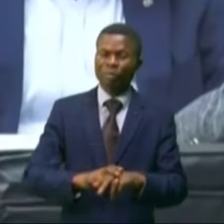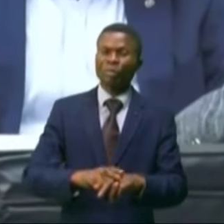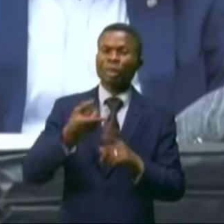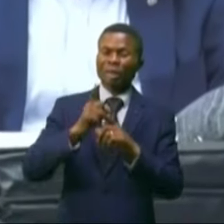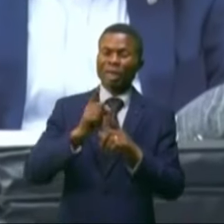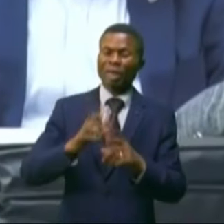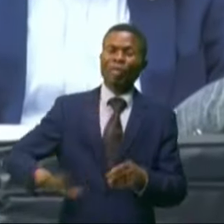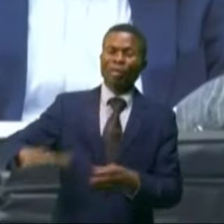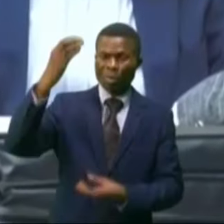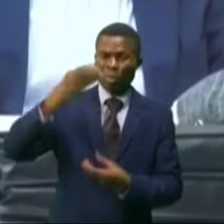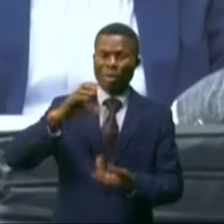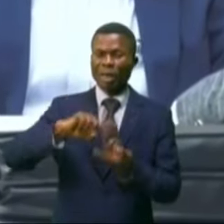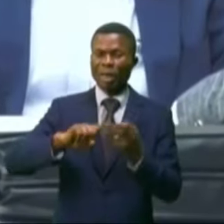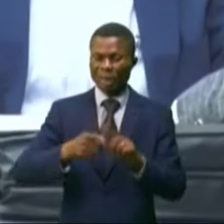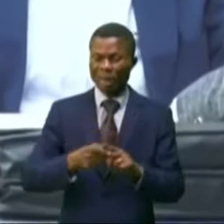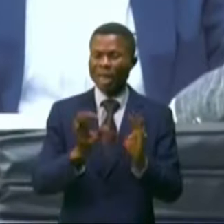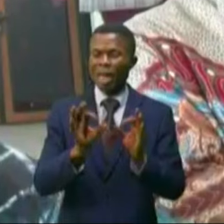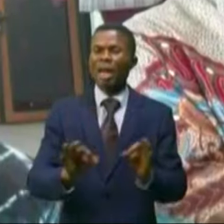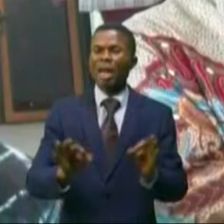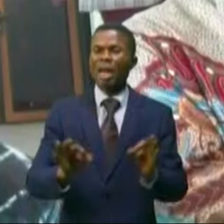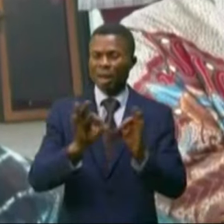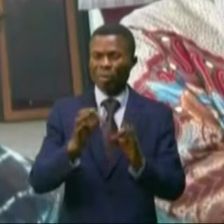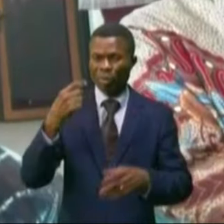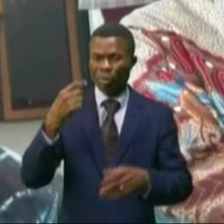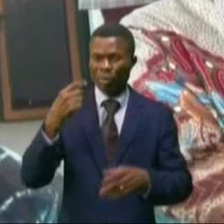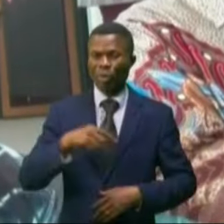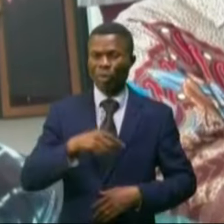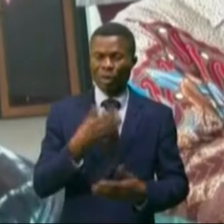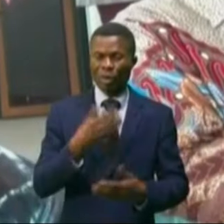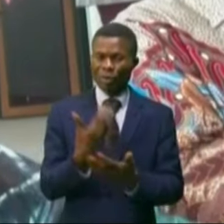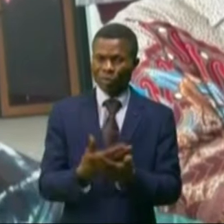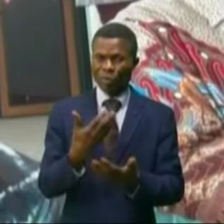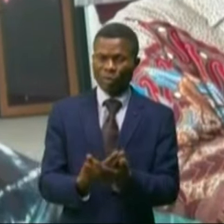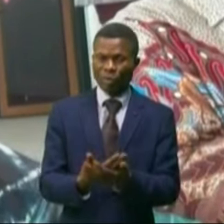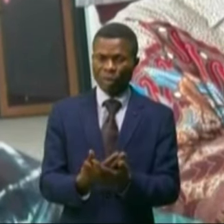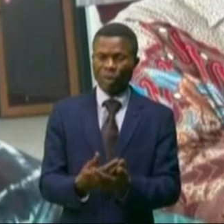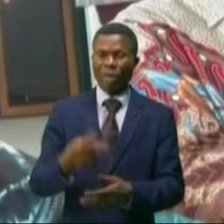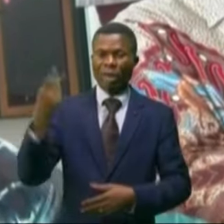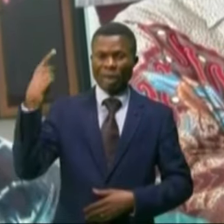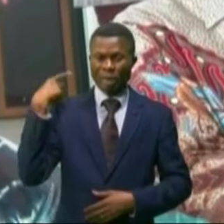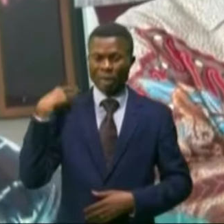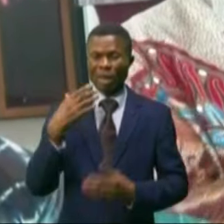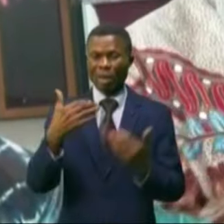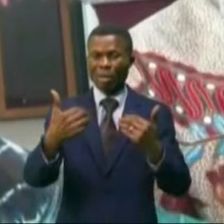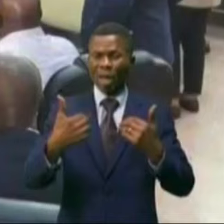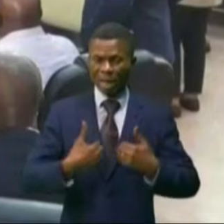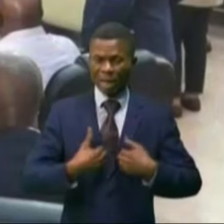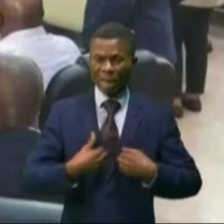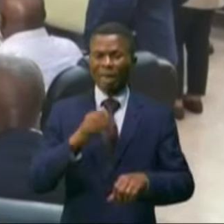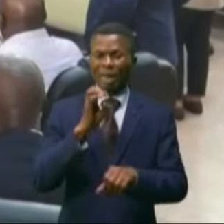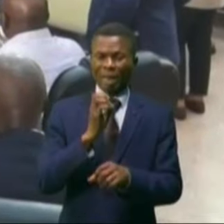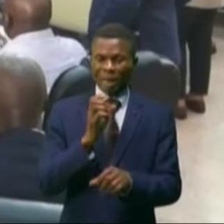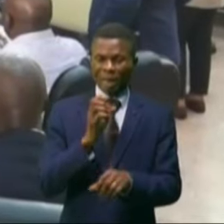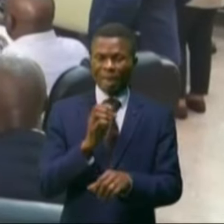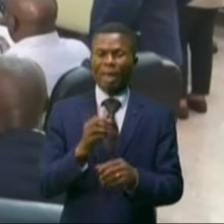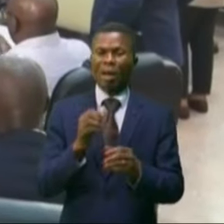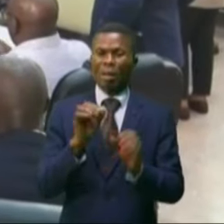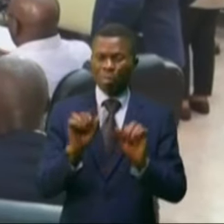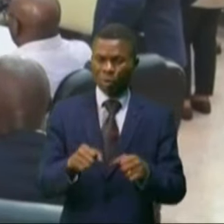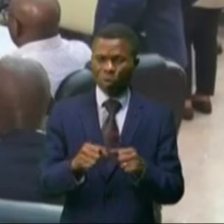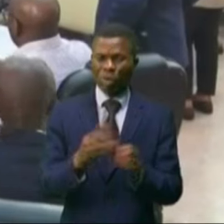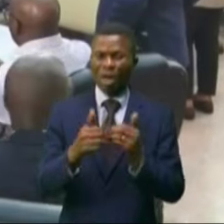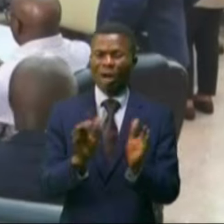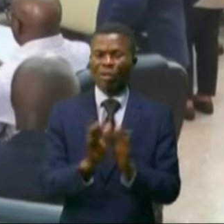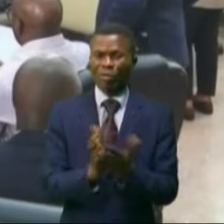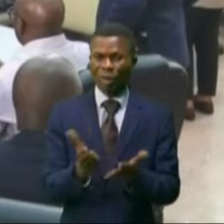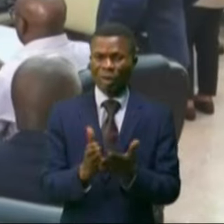ses alliés. C'était nécessaire que très rapidement que le grand député ait la possibilité de se mouvoir. Déterminé à faire entendre